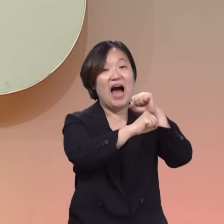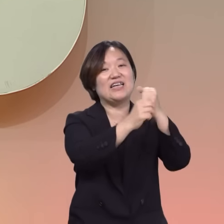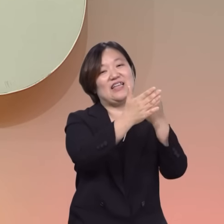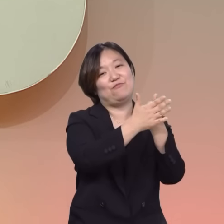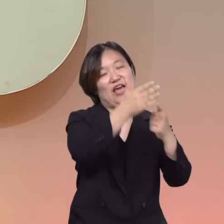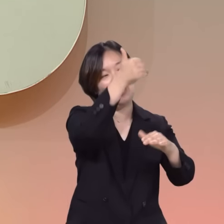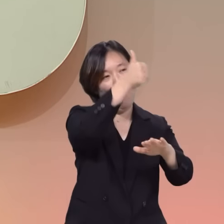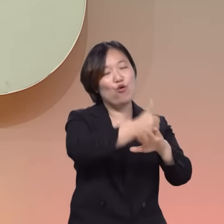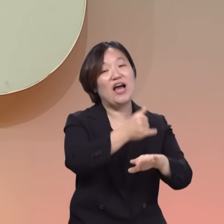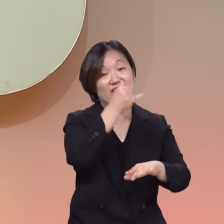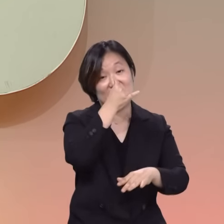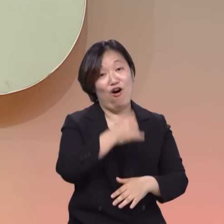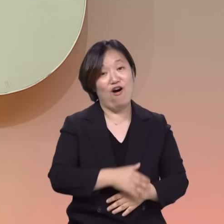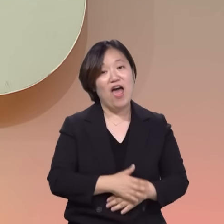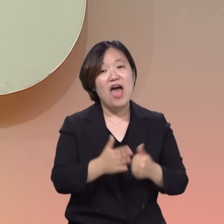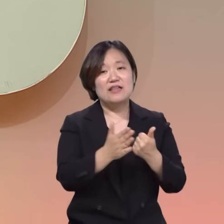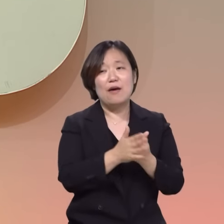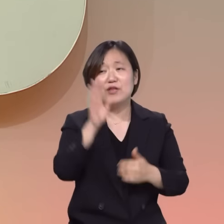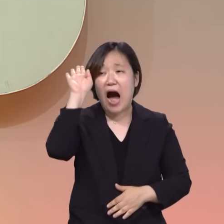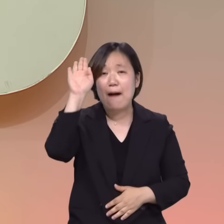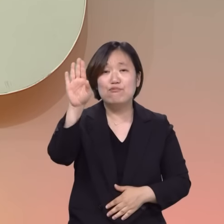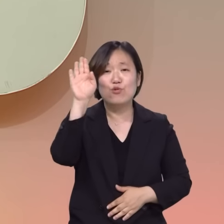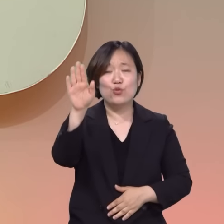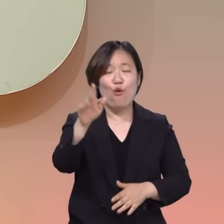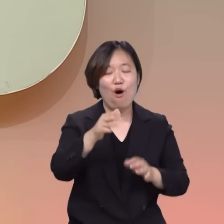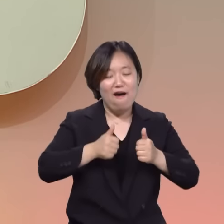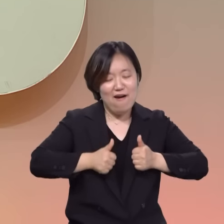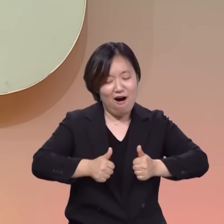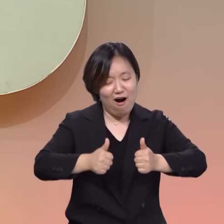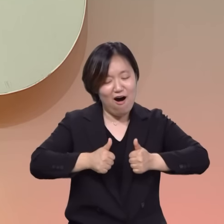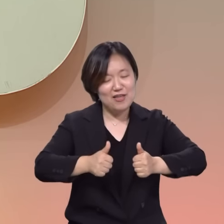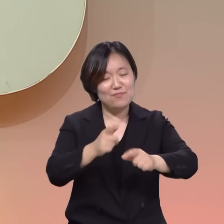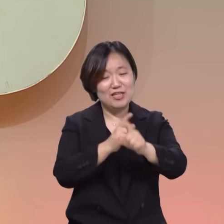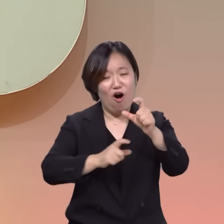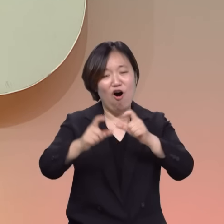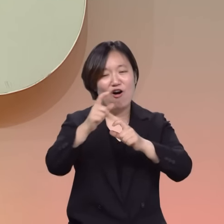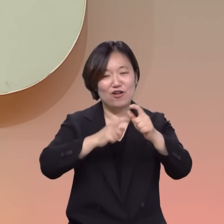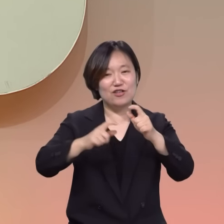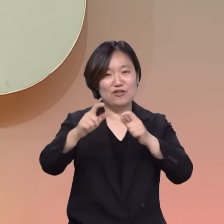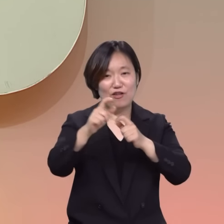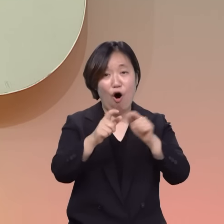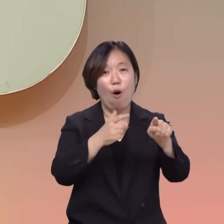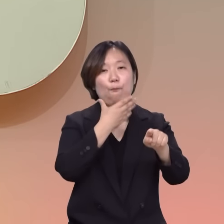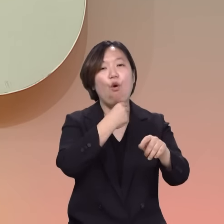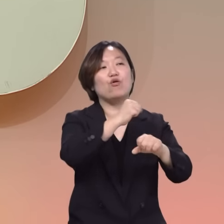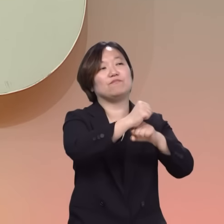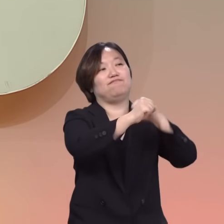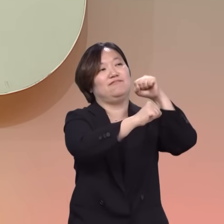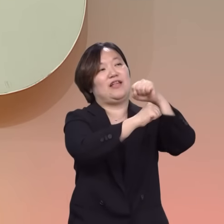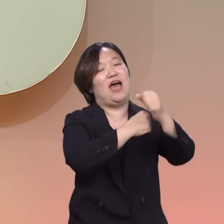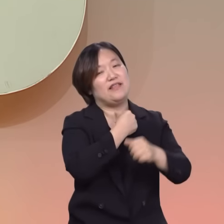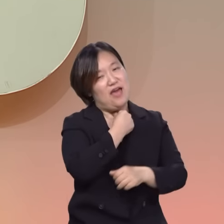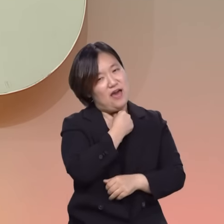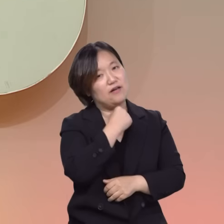되었구나 내가 앞으로도 더 열심히 복과 선업을 지어야